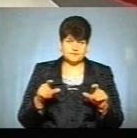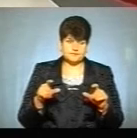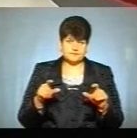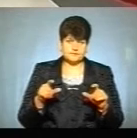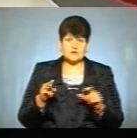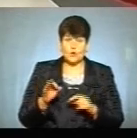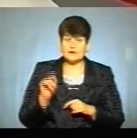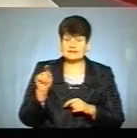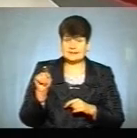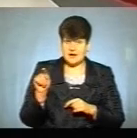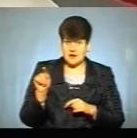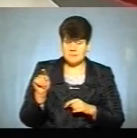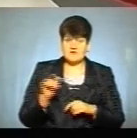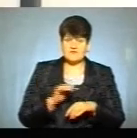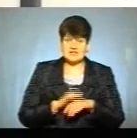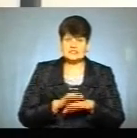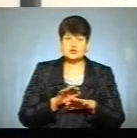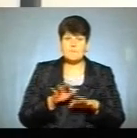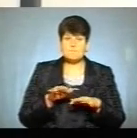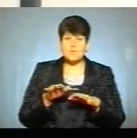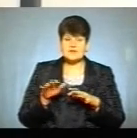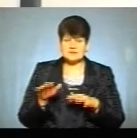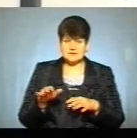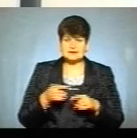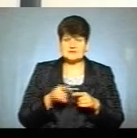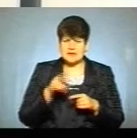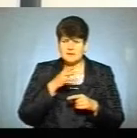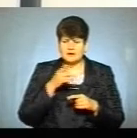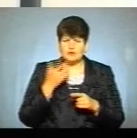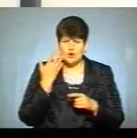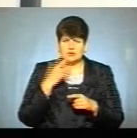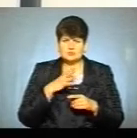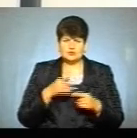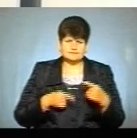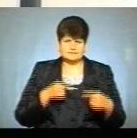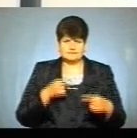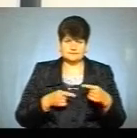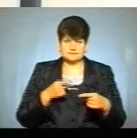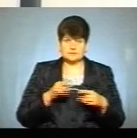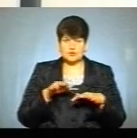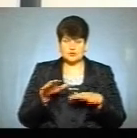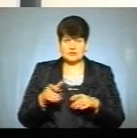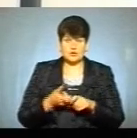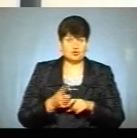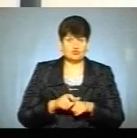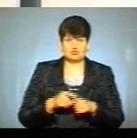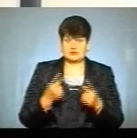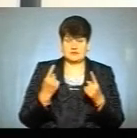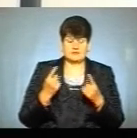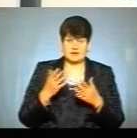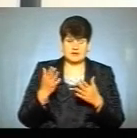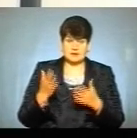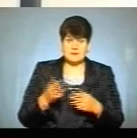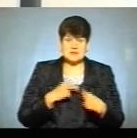то там фактично потік, якраз у цей період, коли були такі протистояння, потік людей дуже